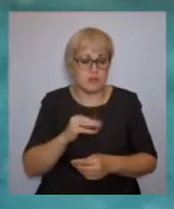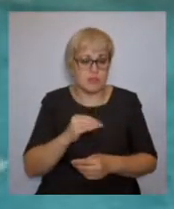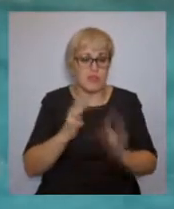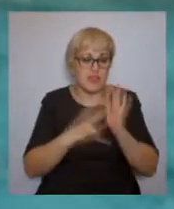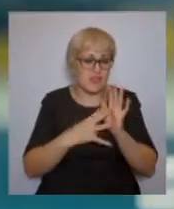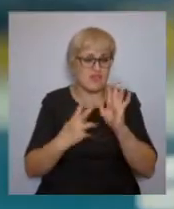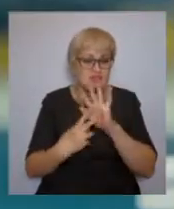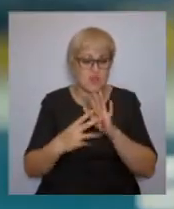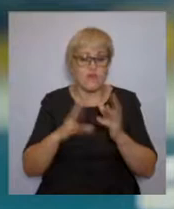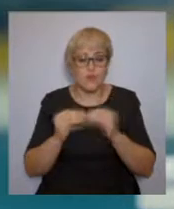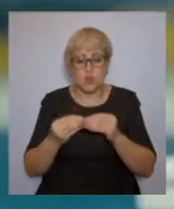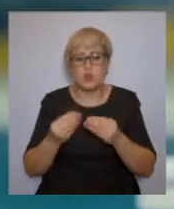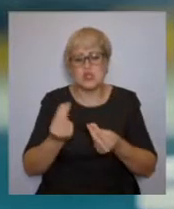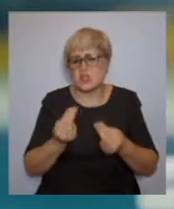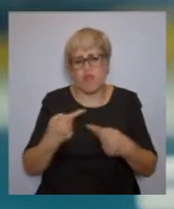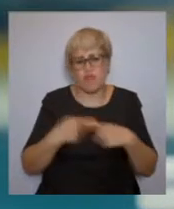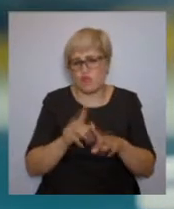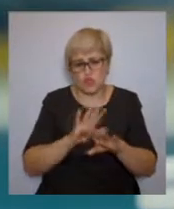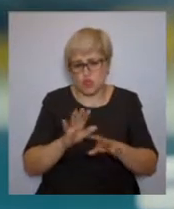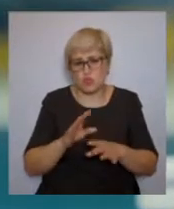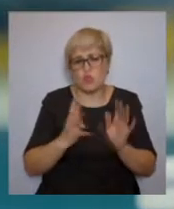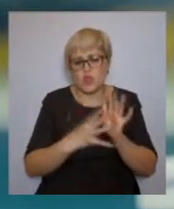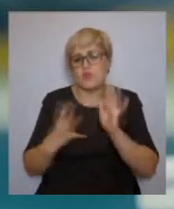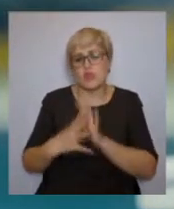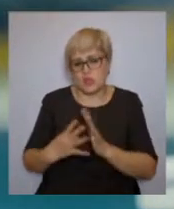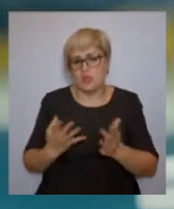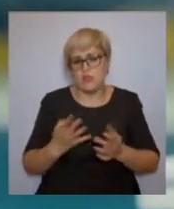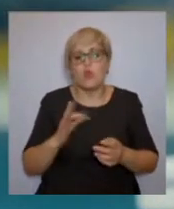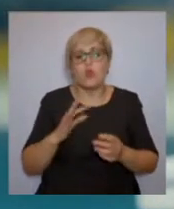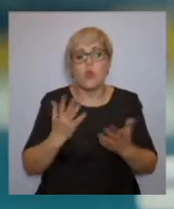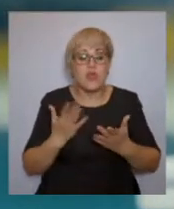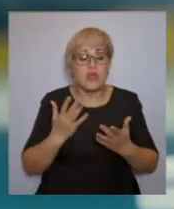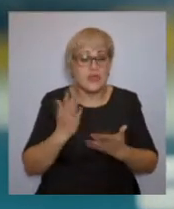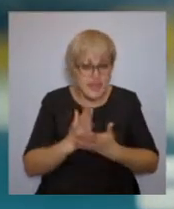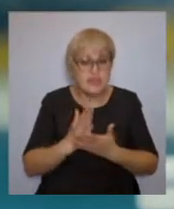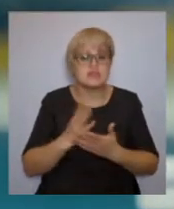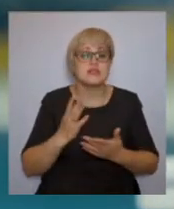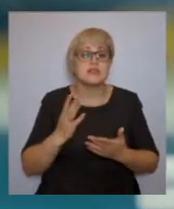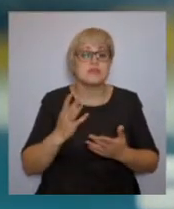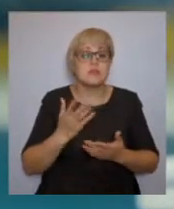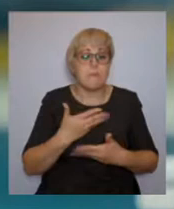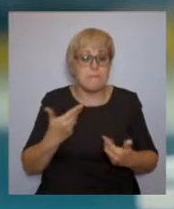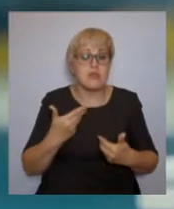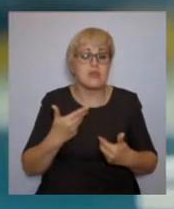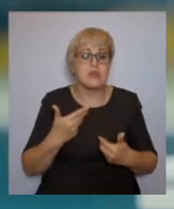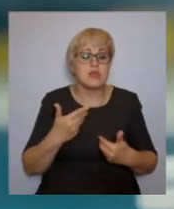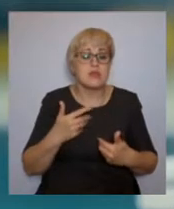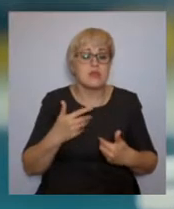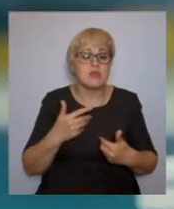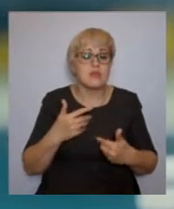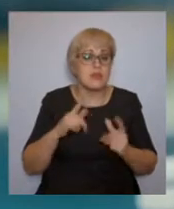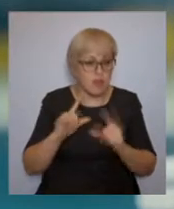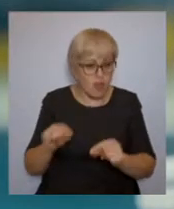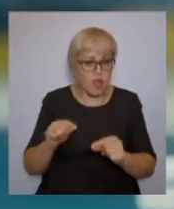немножко то есть мы ехали заряженные да у нас не получилось потом про и проигрываем и американкам